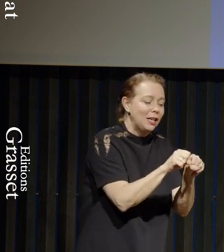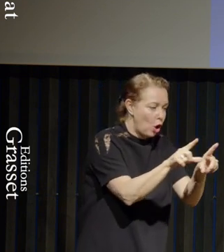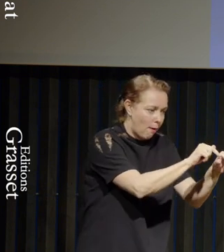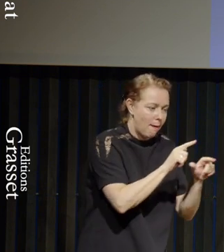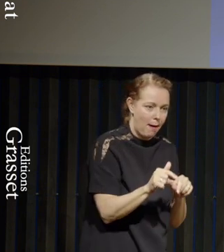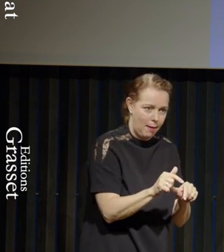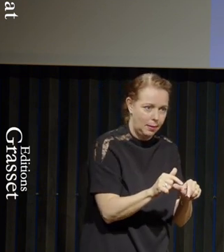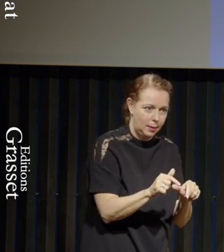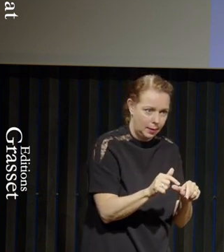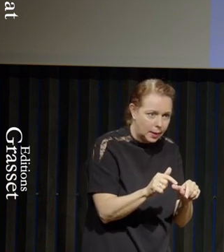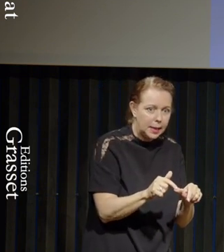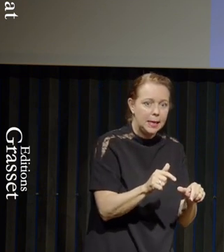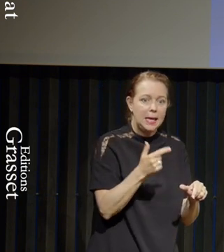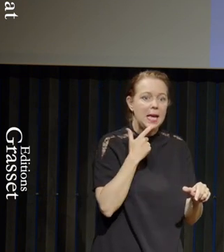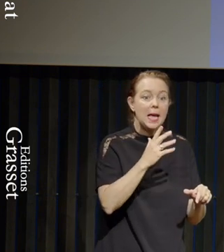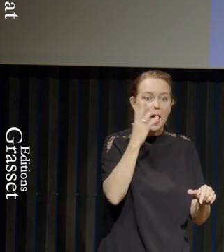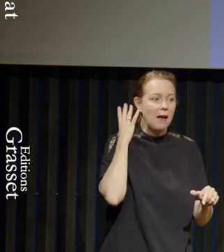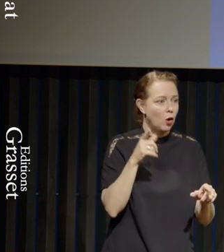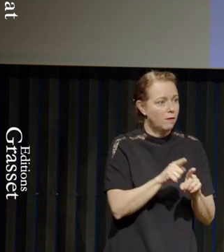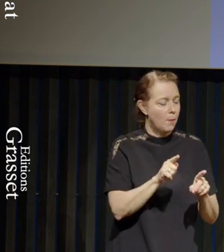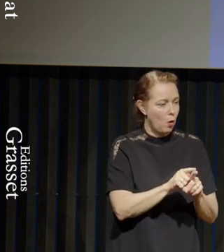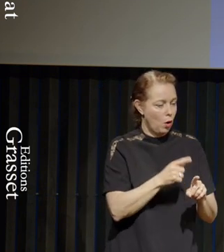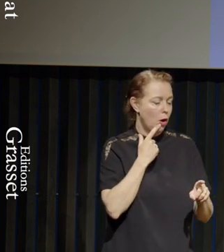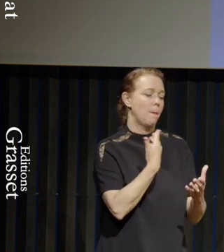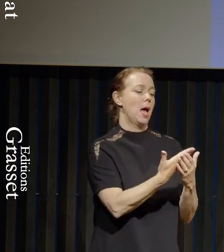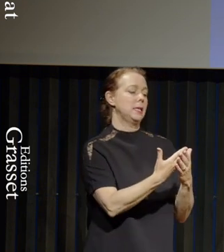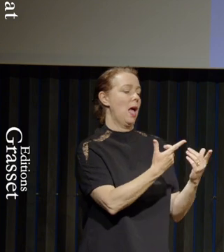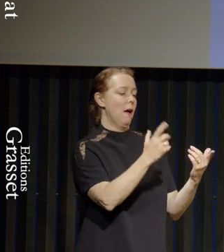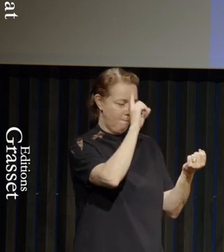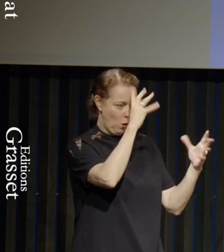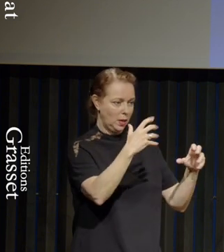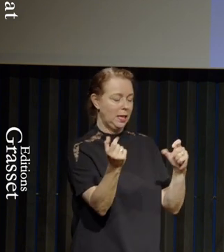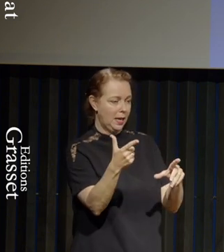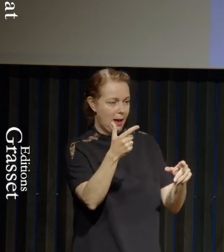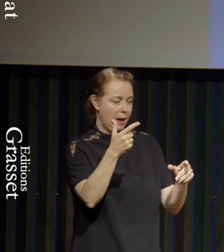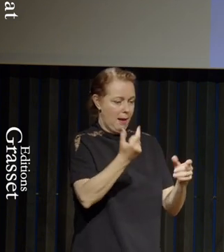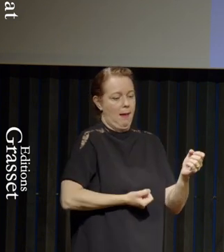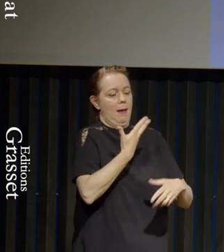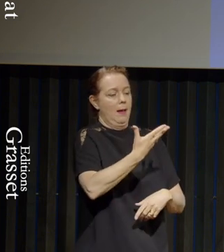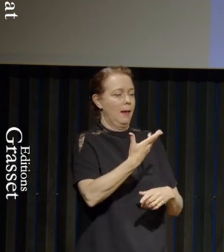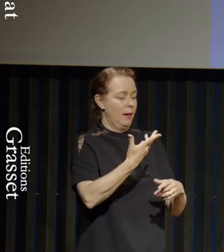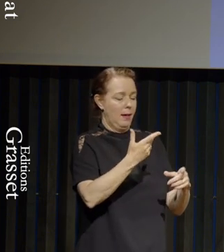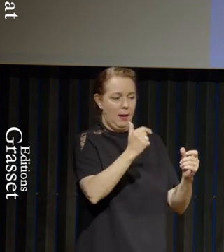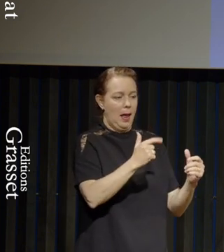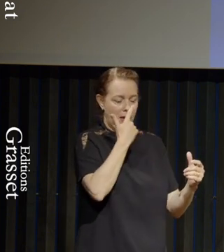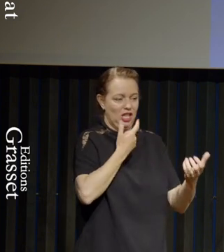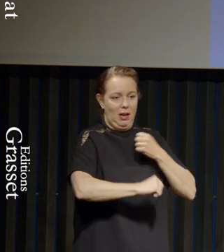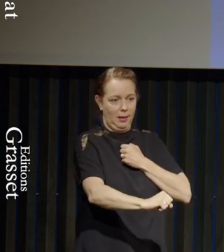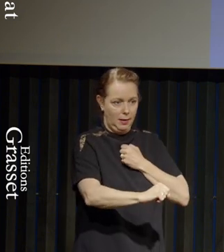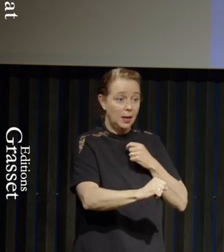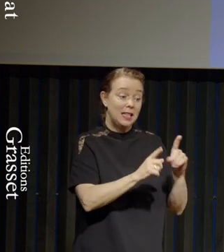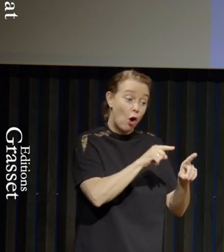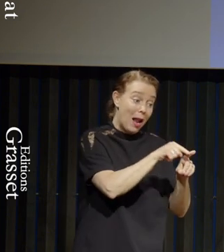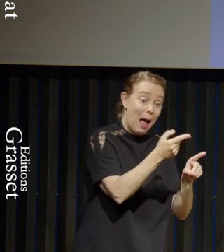superposition qui nous collait au basque qui nous gênait en fait pour aller vers un lien de